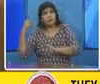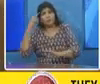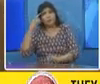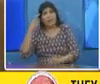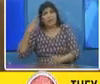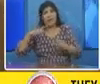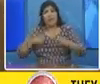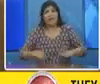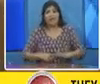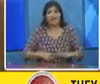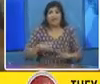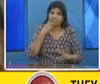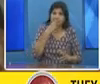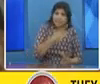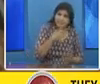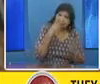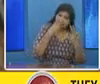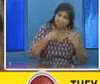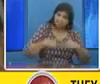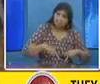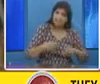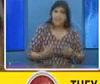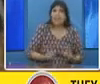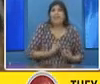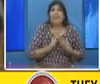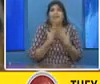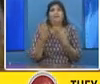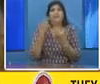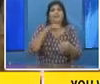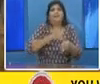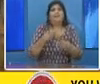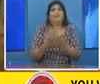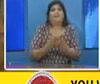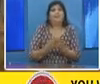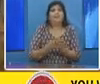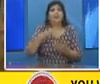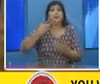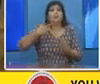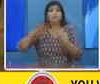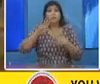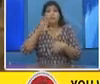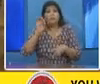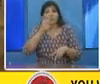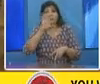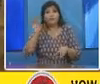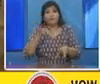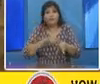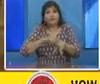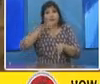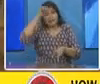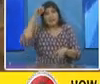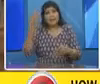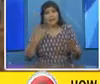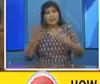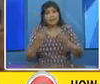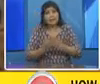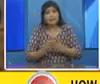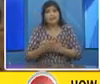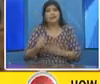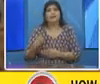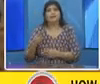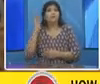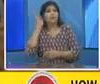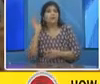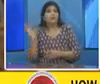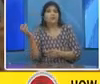जाना बहुत आनंद देगा। और आपके लिए 40-50 साल पहले का हिंदुस्तान कैसा था, आप